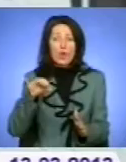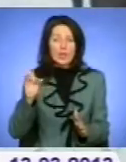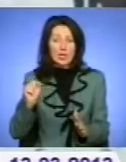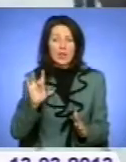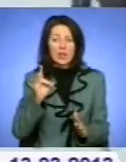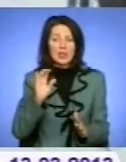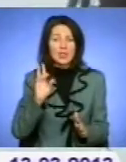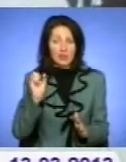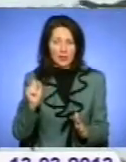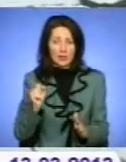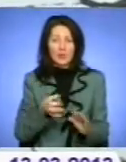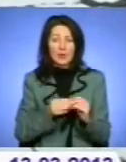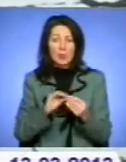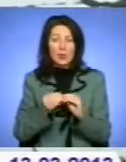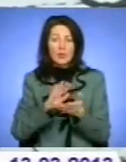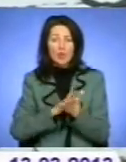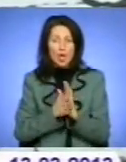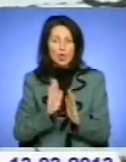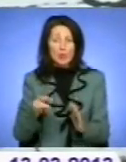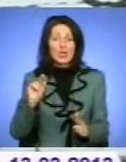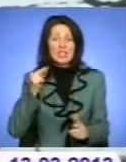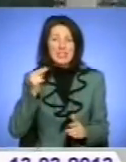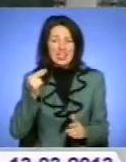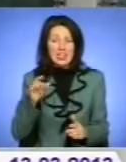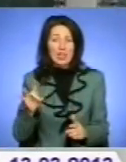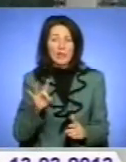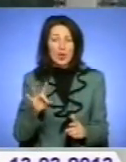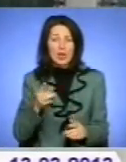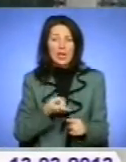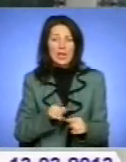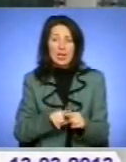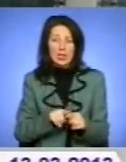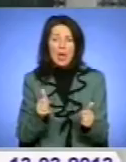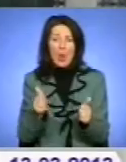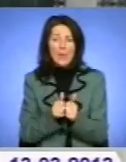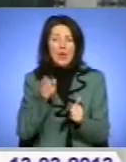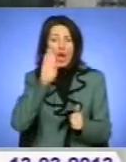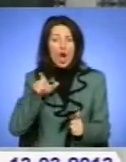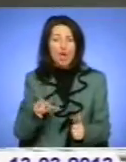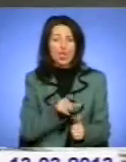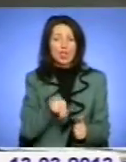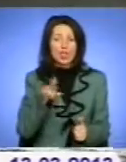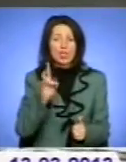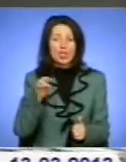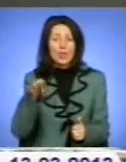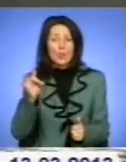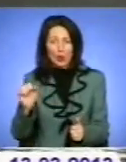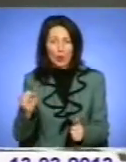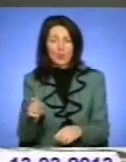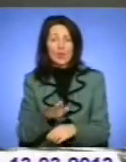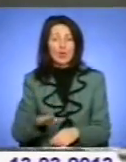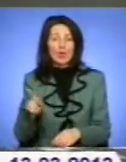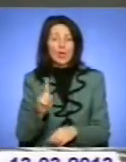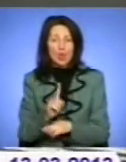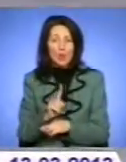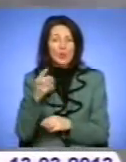Крім того, проблемні ситуації можуть виникнути у районах Чернігівської області, які прилягають до річки Дніпро, на території Тернопільської та Хмельницької областей, де